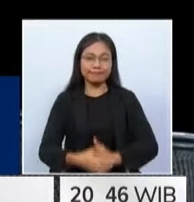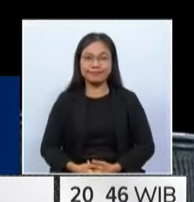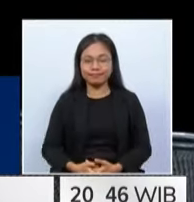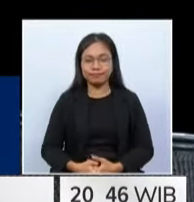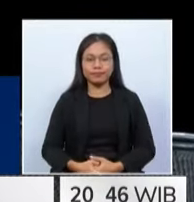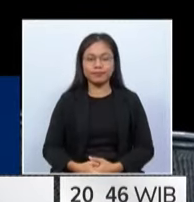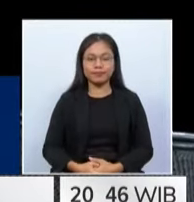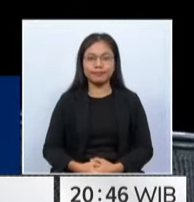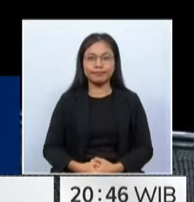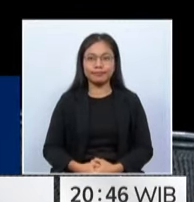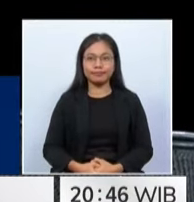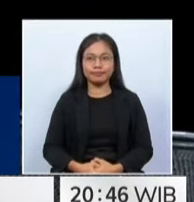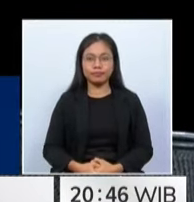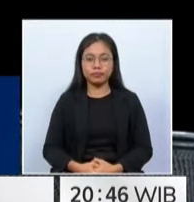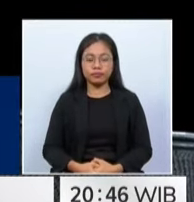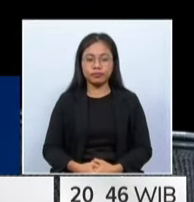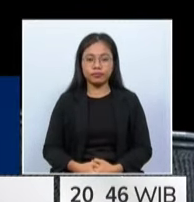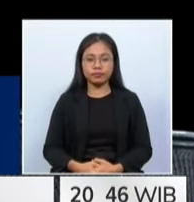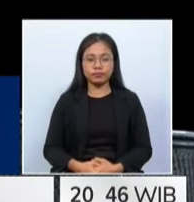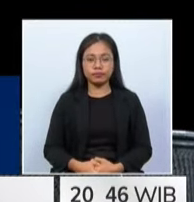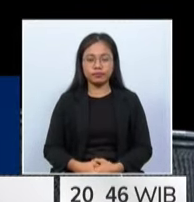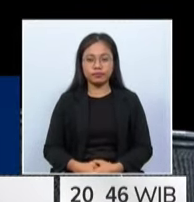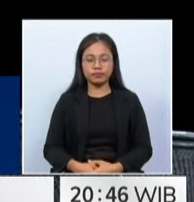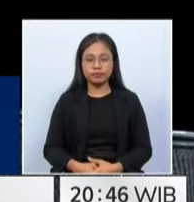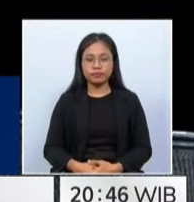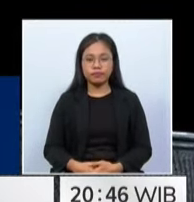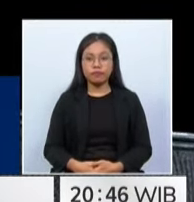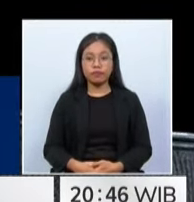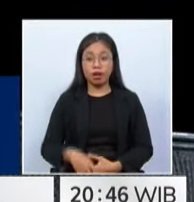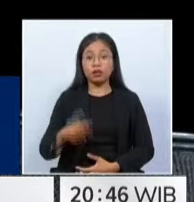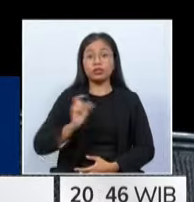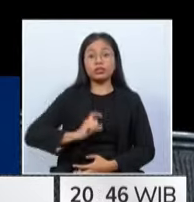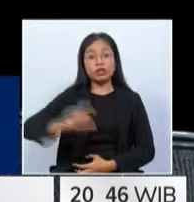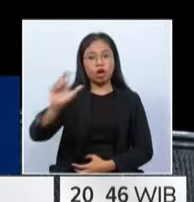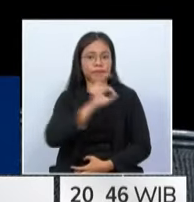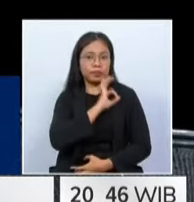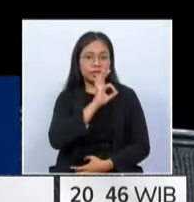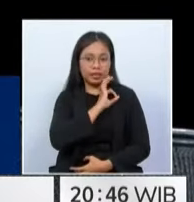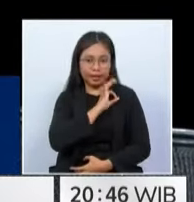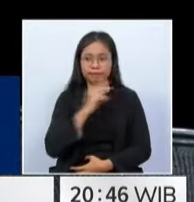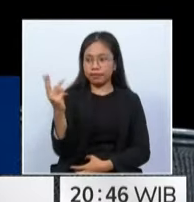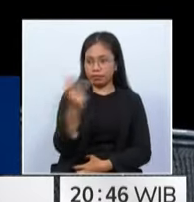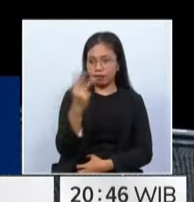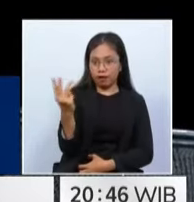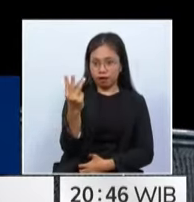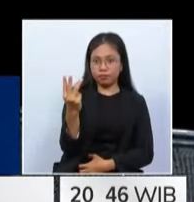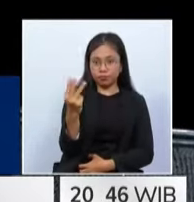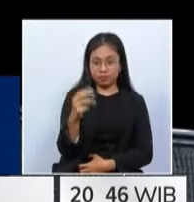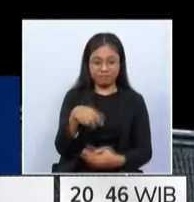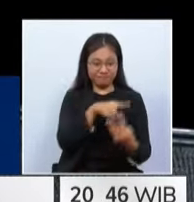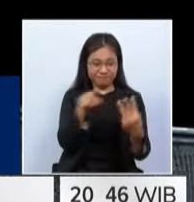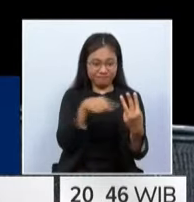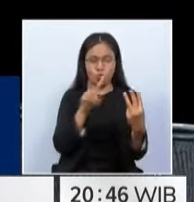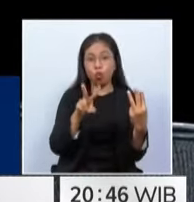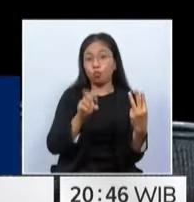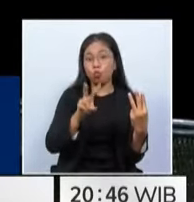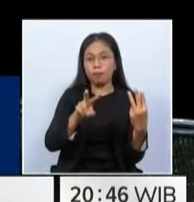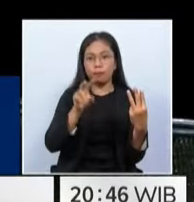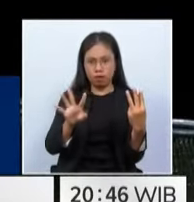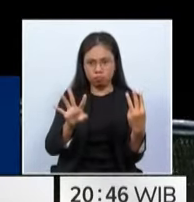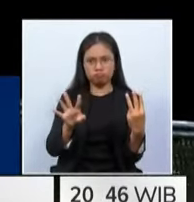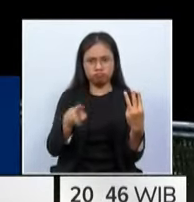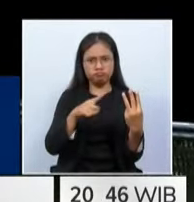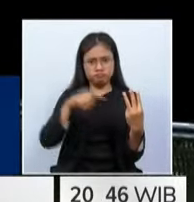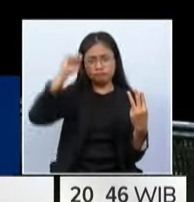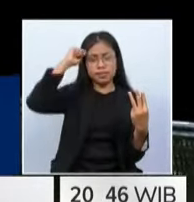menjawab sebelumnya kepada para calon presiden 2024 mohon diingat untuk melakukan tanya